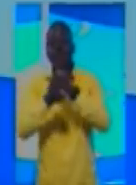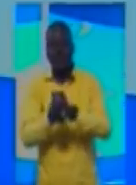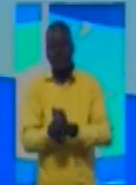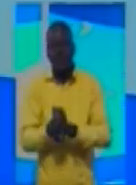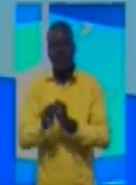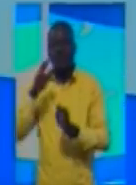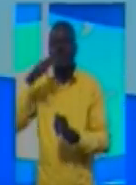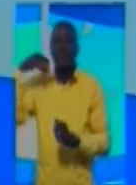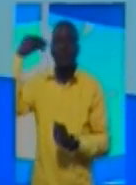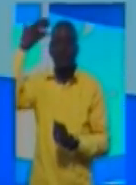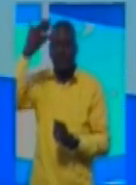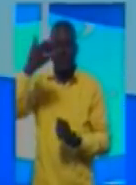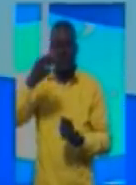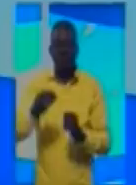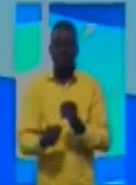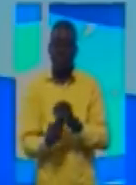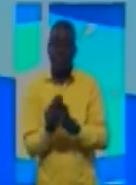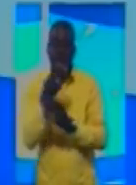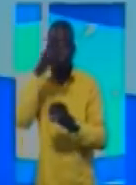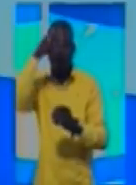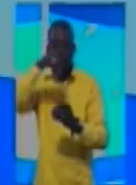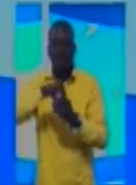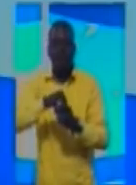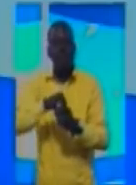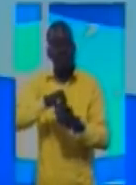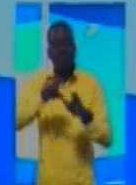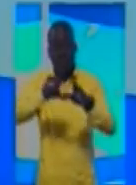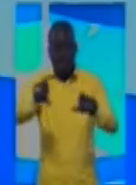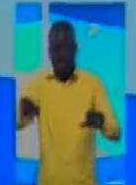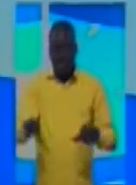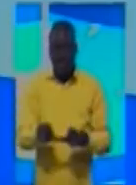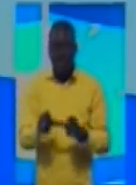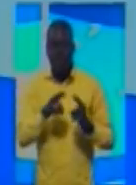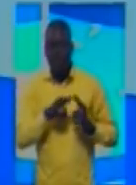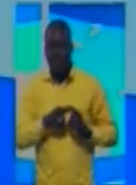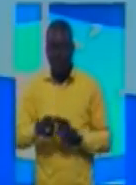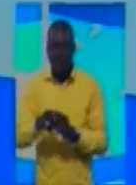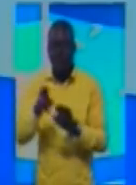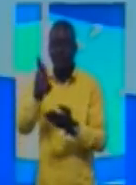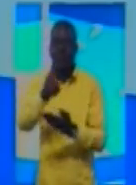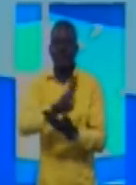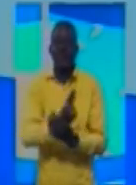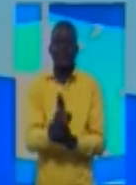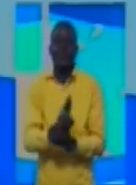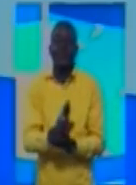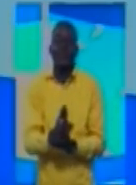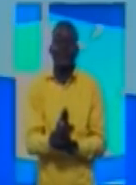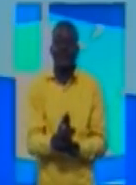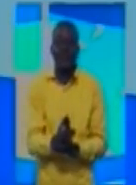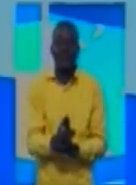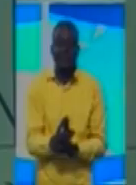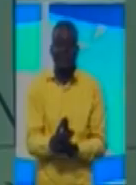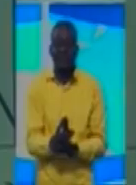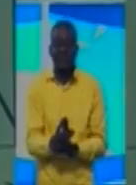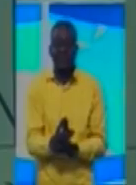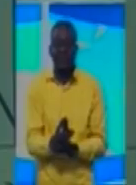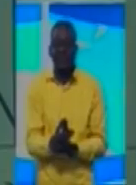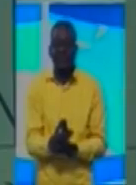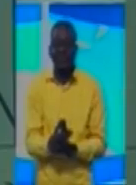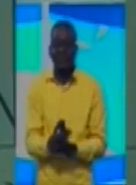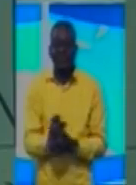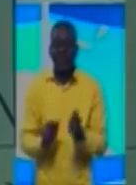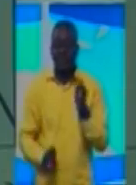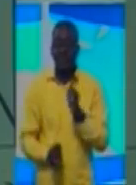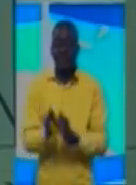les perspectives de croissance dans l'espace de l'Union. On fait le point avec Souleymane Sanou et Nathalie Savadougou. Plus